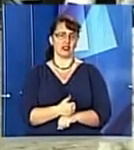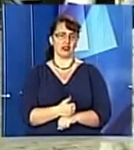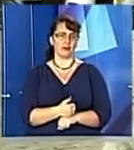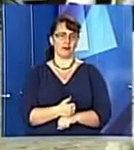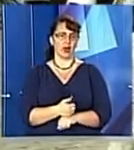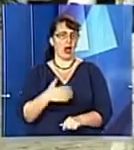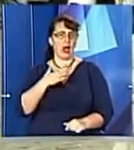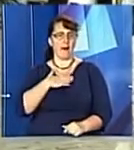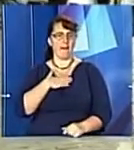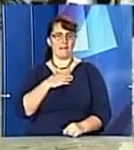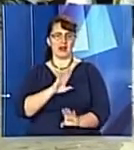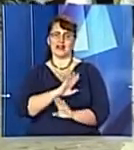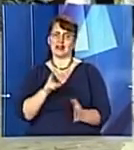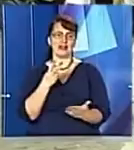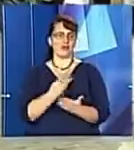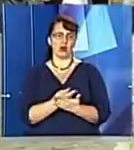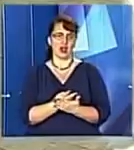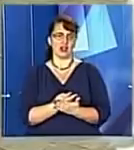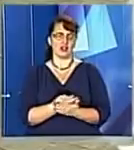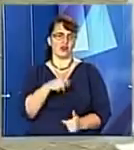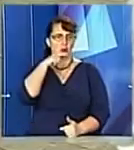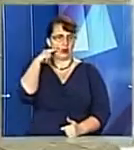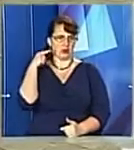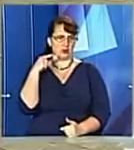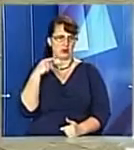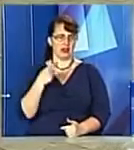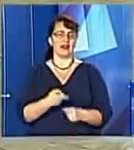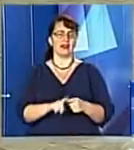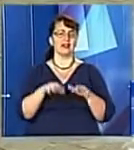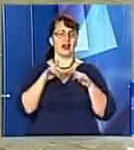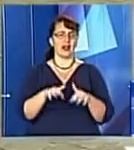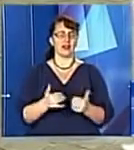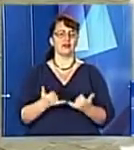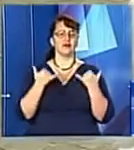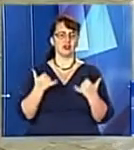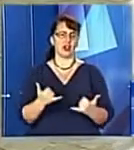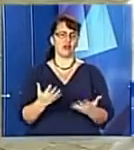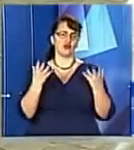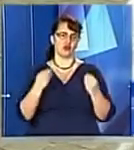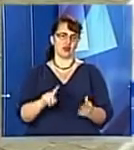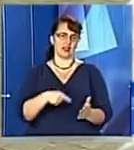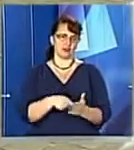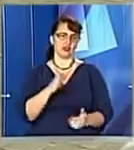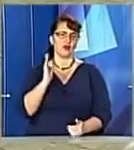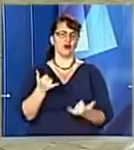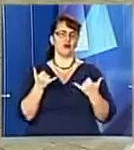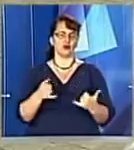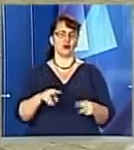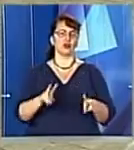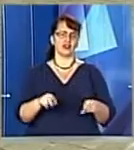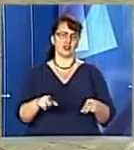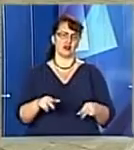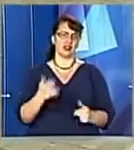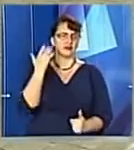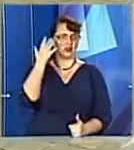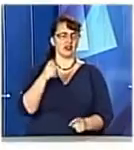ми не представляємо одну національність, це росіян. Цей флешмоб присвячений до Дня міста, і ми будемо сьогодні танцювати, сподіваємося,